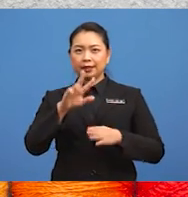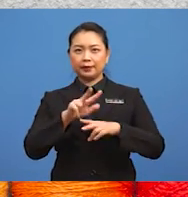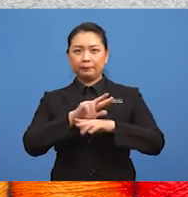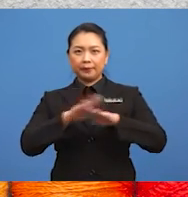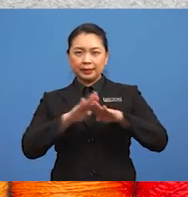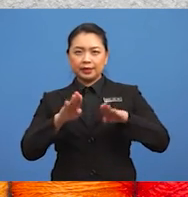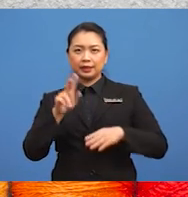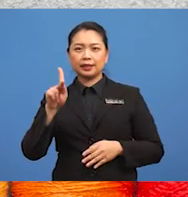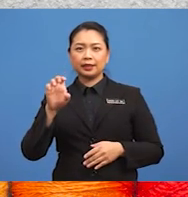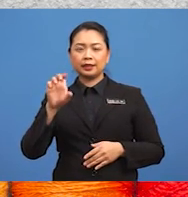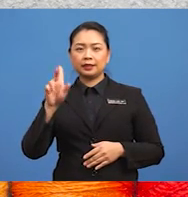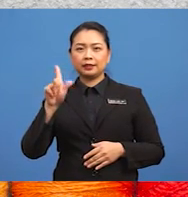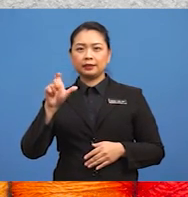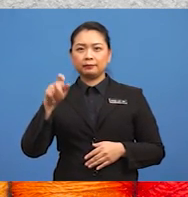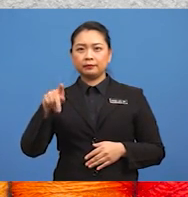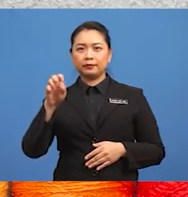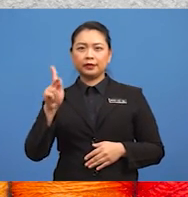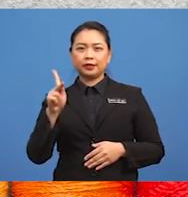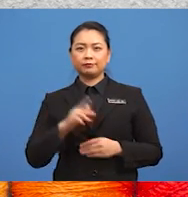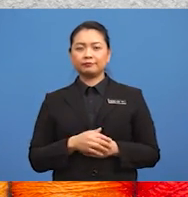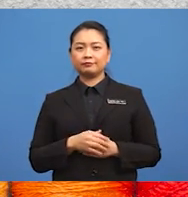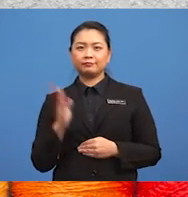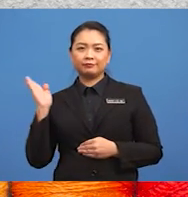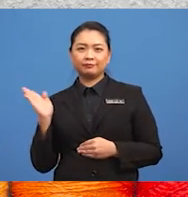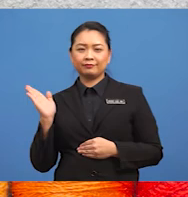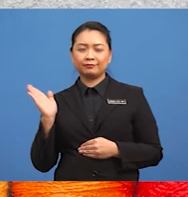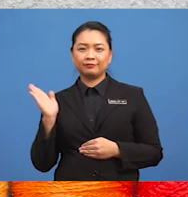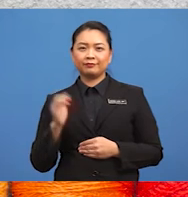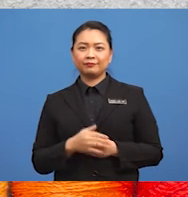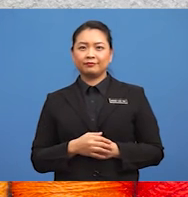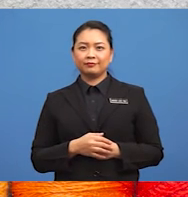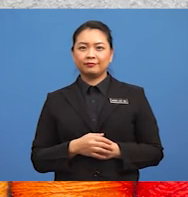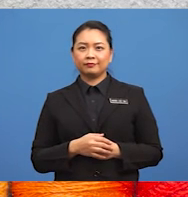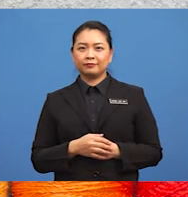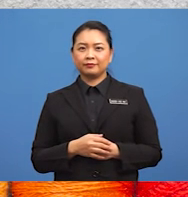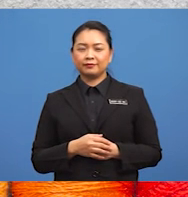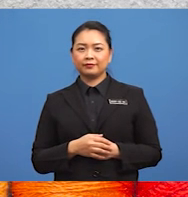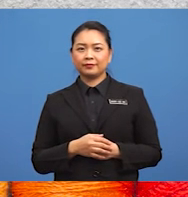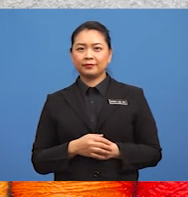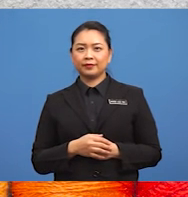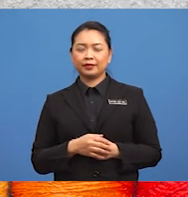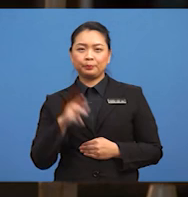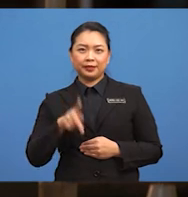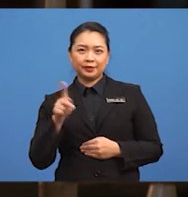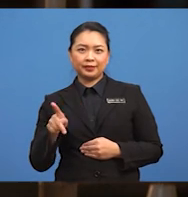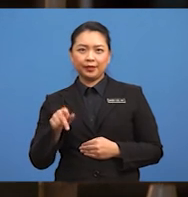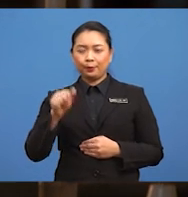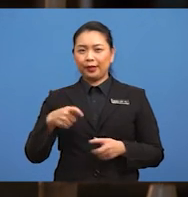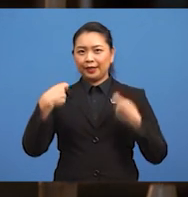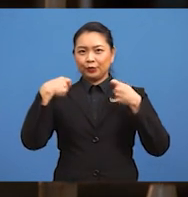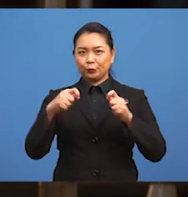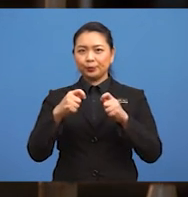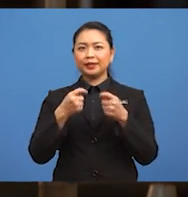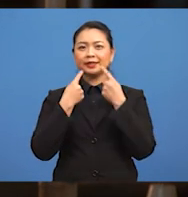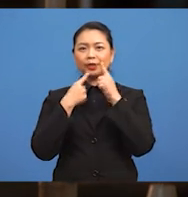tiga perbezaan kelepek, iaitu kelepek lurus, kelepek berganda dan kelepek melengkung. Pelajar-pelajar